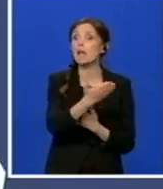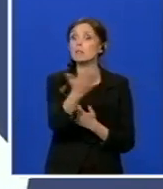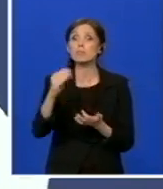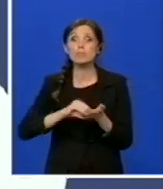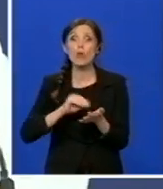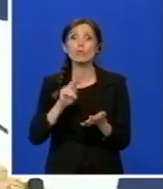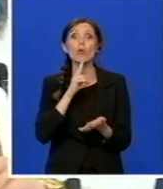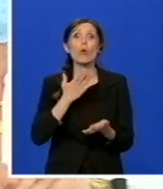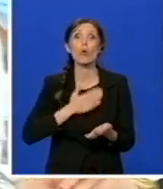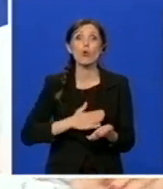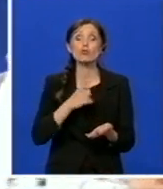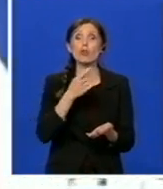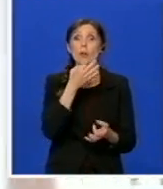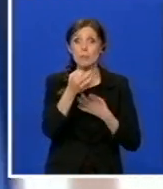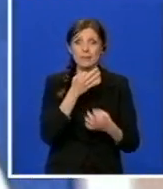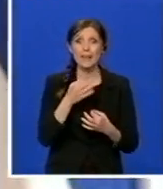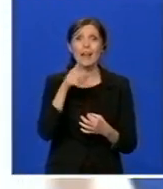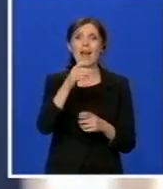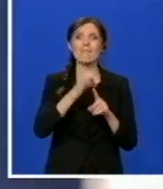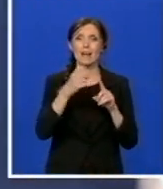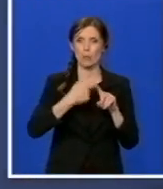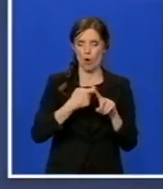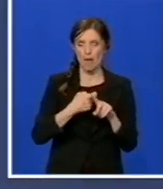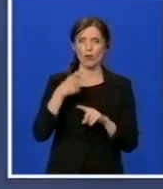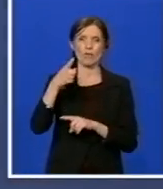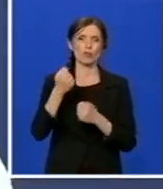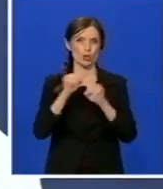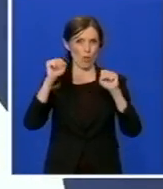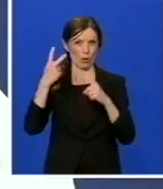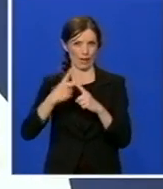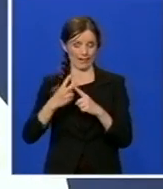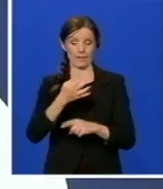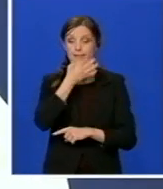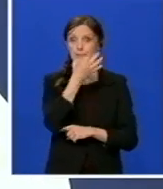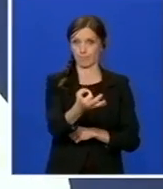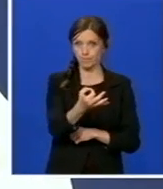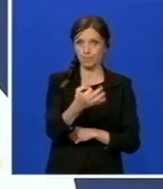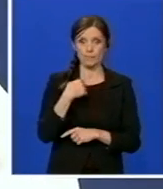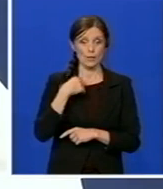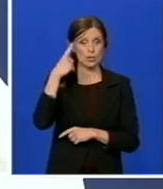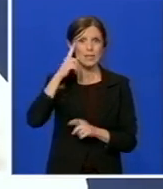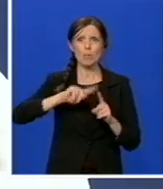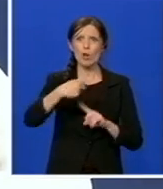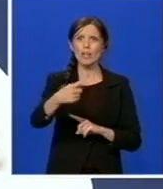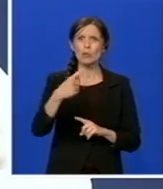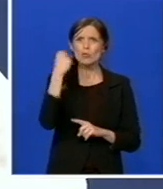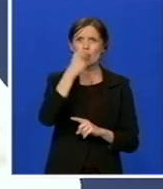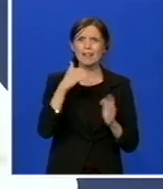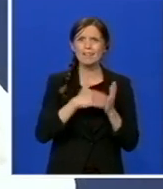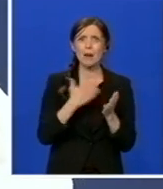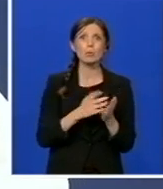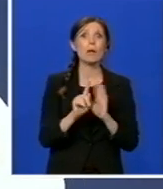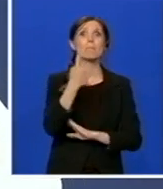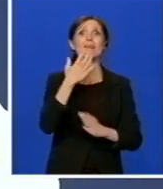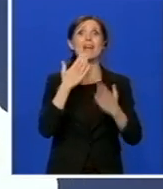Hvala. Filip Kalmarović, Slobodna televizija. Svedoci smo da sledeće nedelje treba da se održi prva sednica Narodne